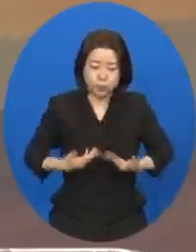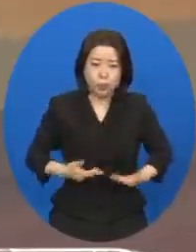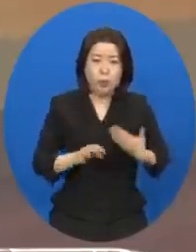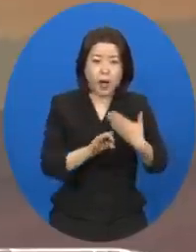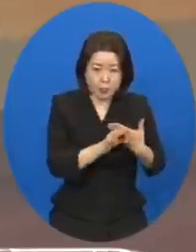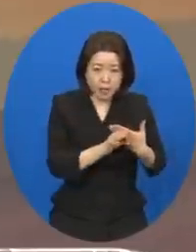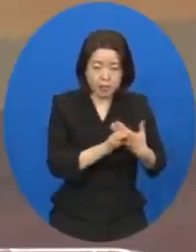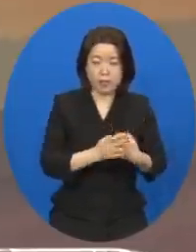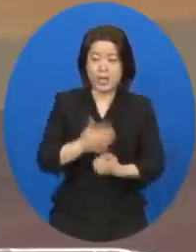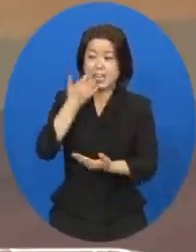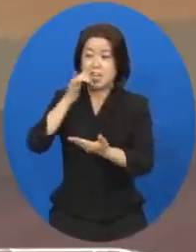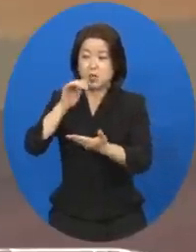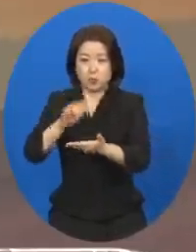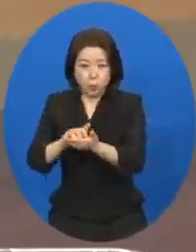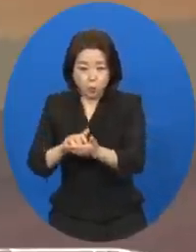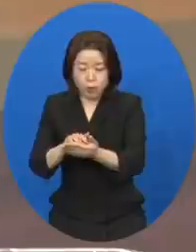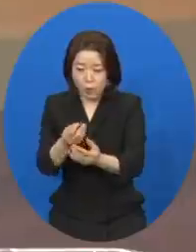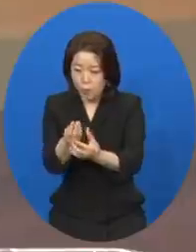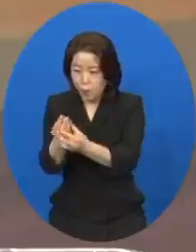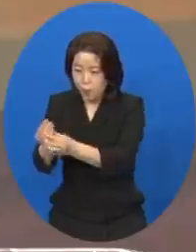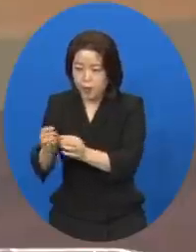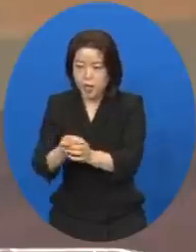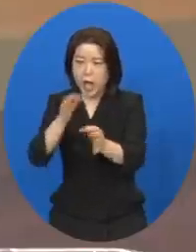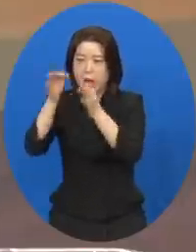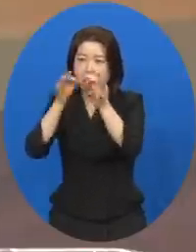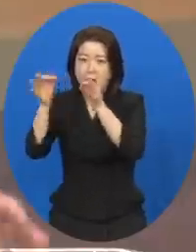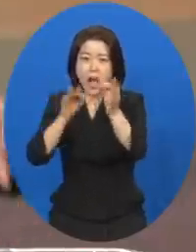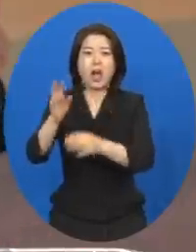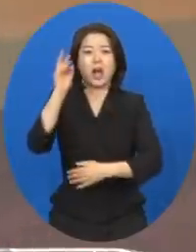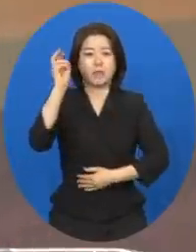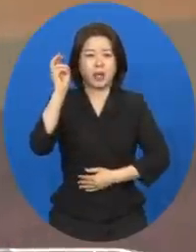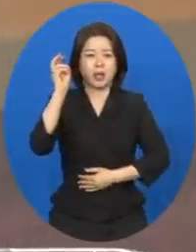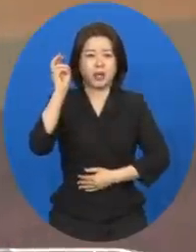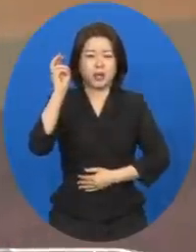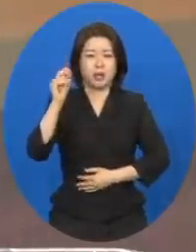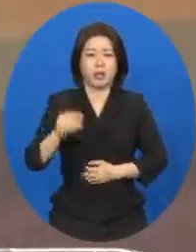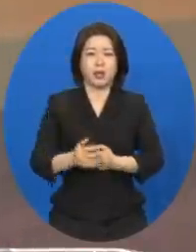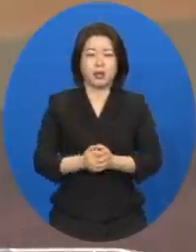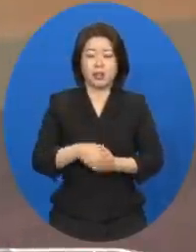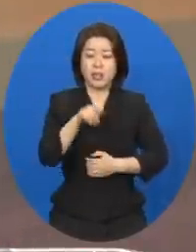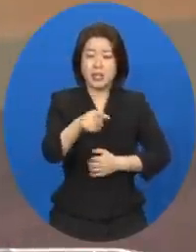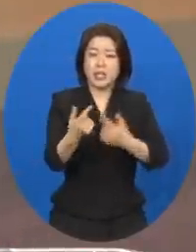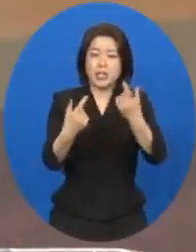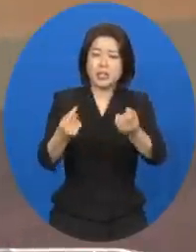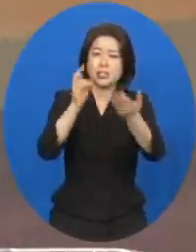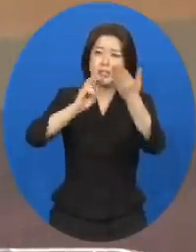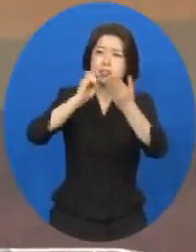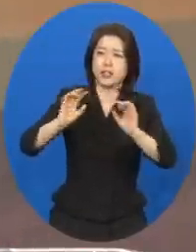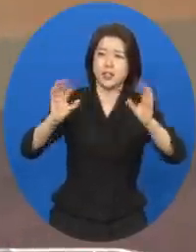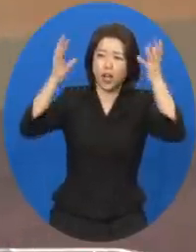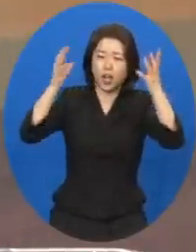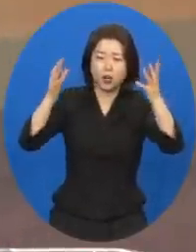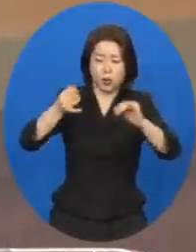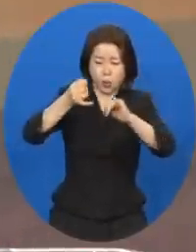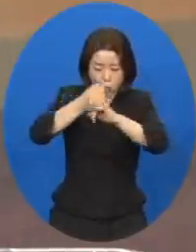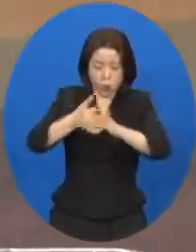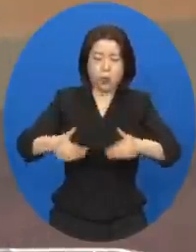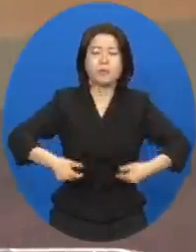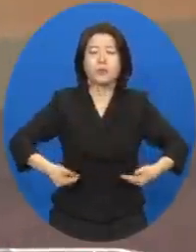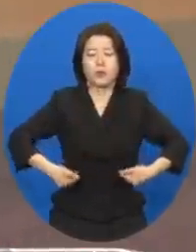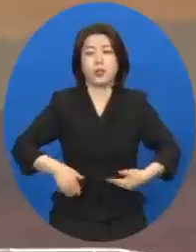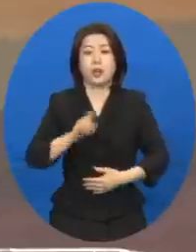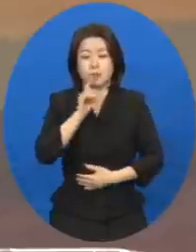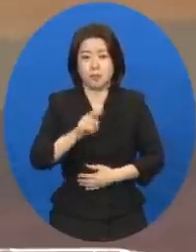돌들이 소리를 지르리라. 이런 찬양은 반드시 드려져야 된다.